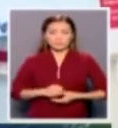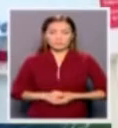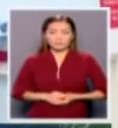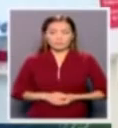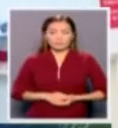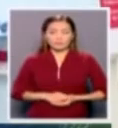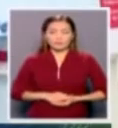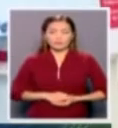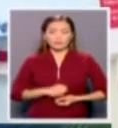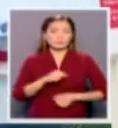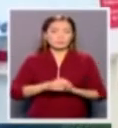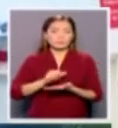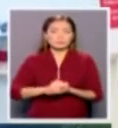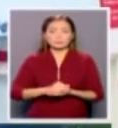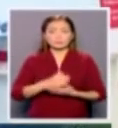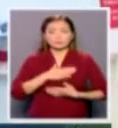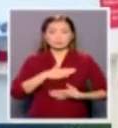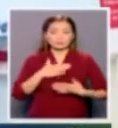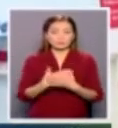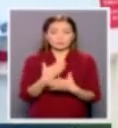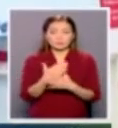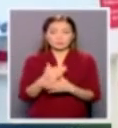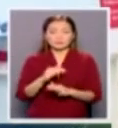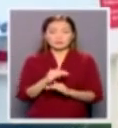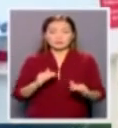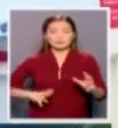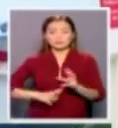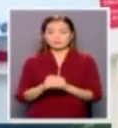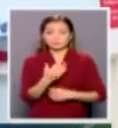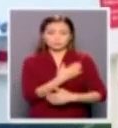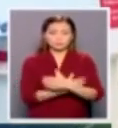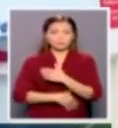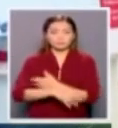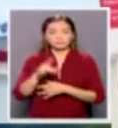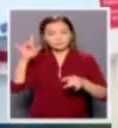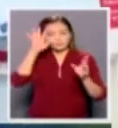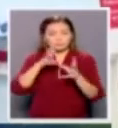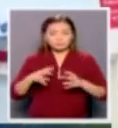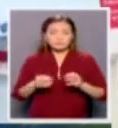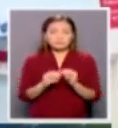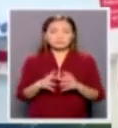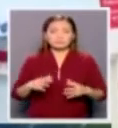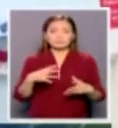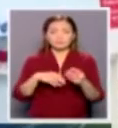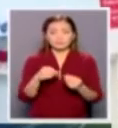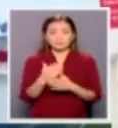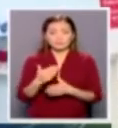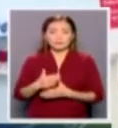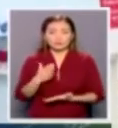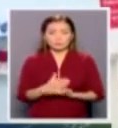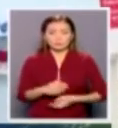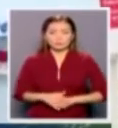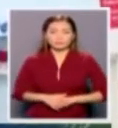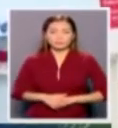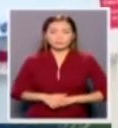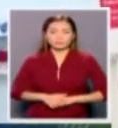сама занимаюсь более 5 лет благотворительностью, помогаю детям, детям-инвалидам, малоимущим, многодетным семьям. И